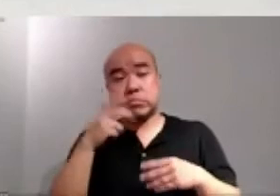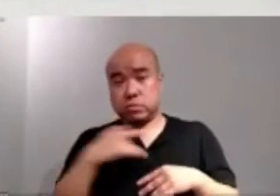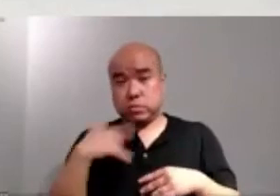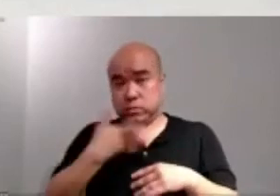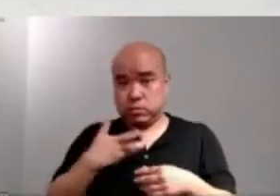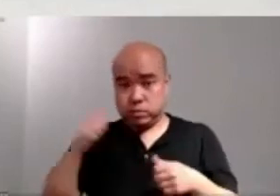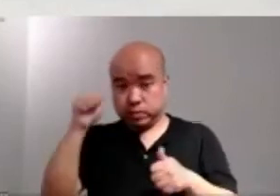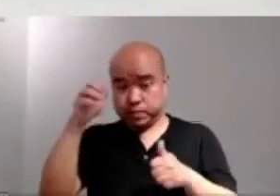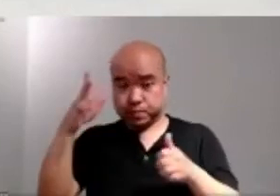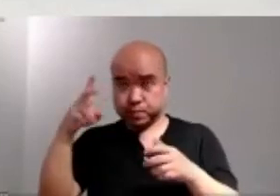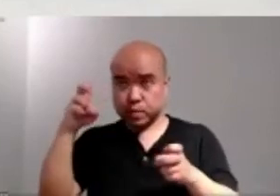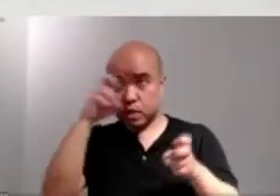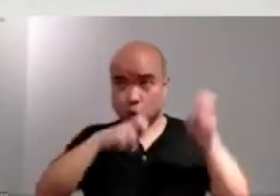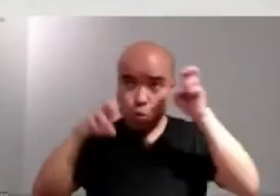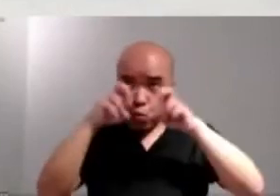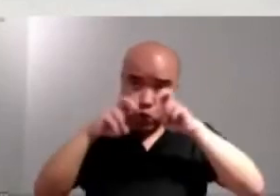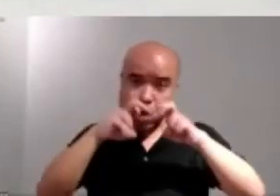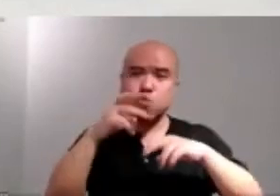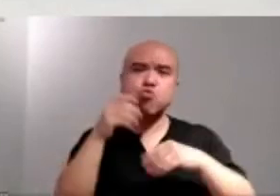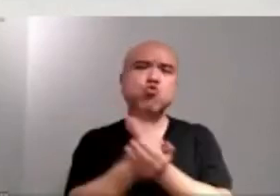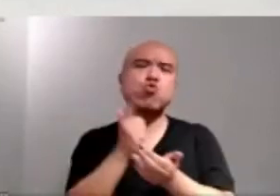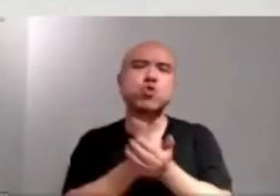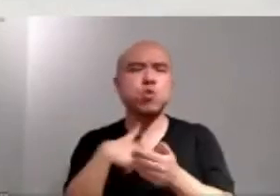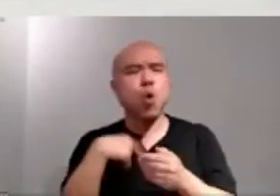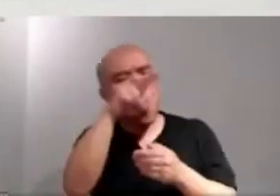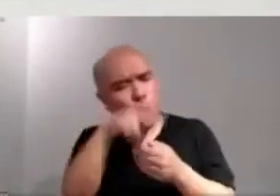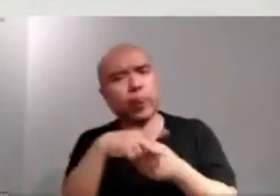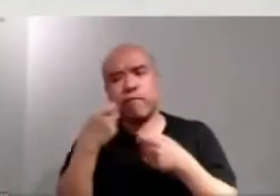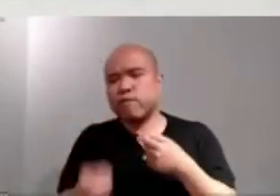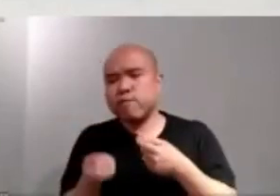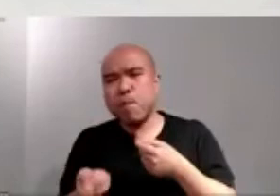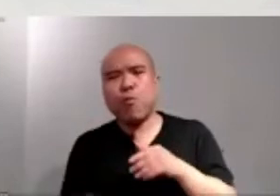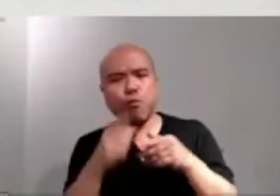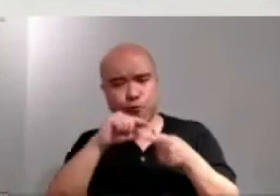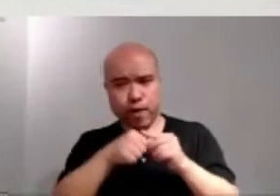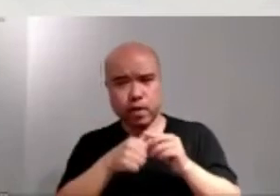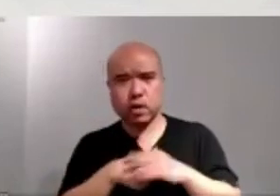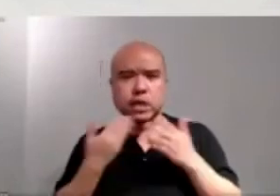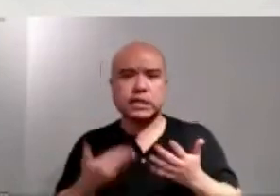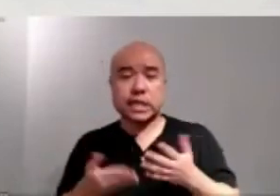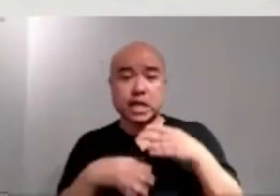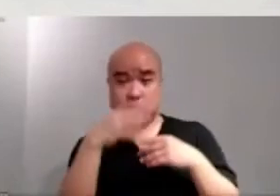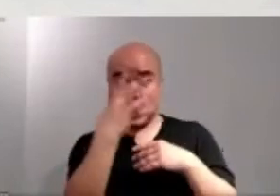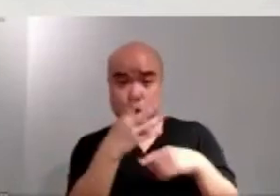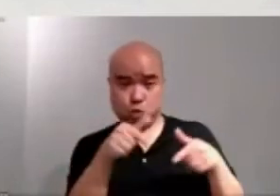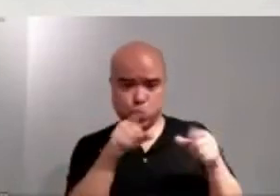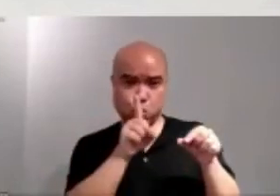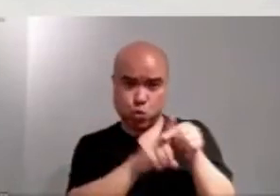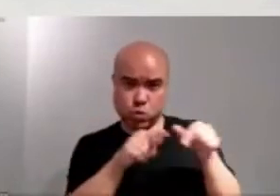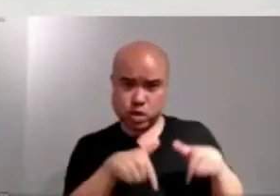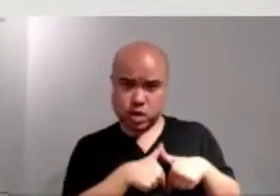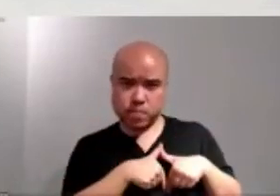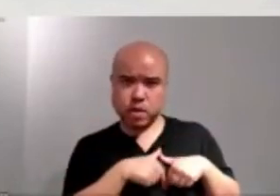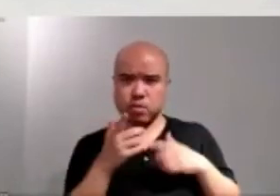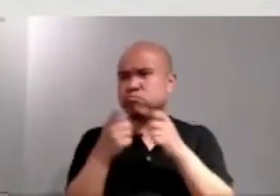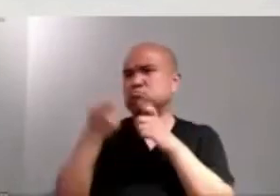研究緊點樣可以又平啦，又方便市民咁樣做到。因為而家咧嗰四個檢測中心咧240蚊做檢測咧都有啲遠，